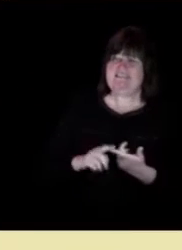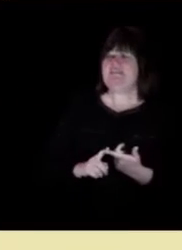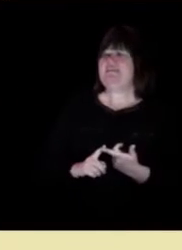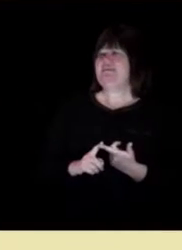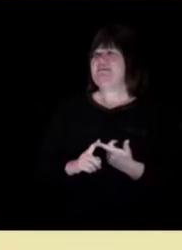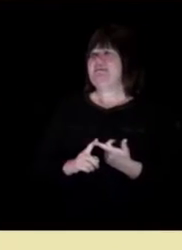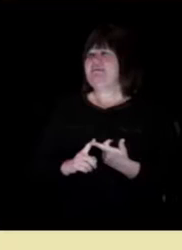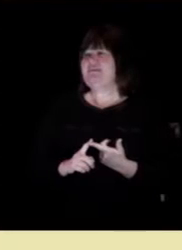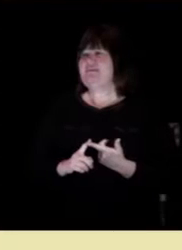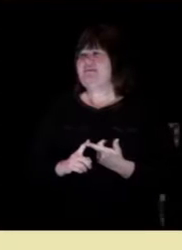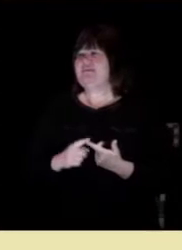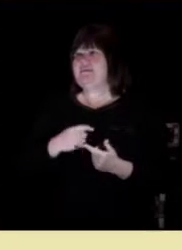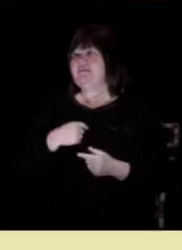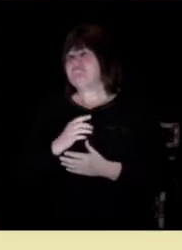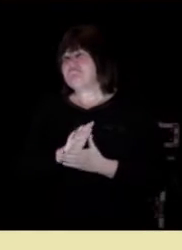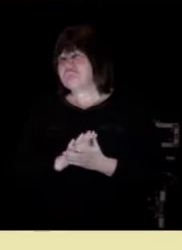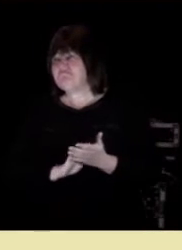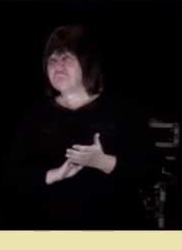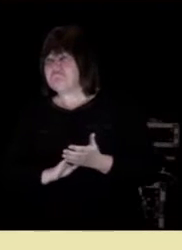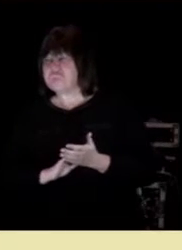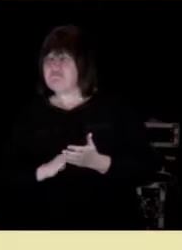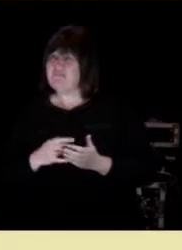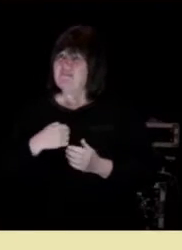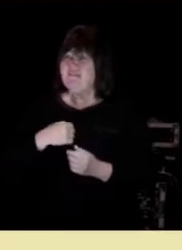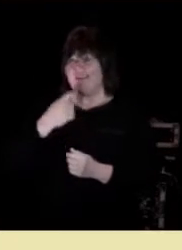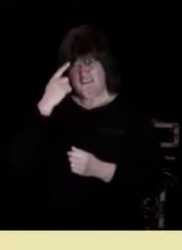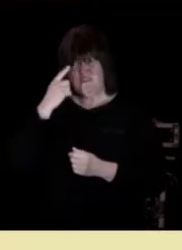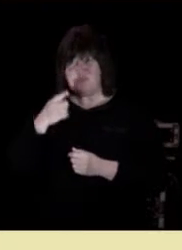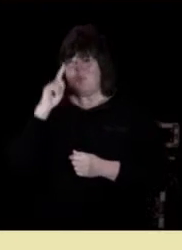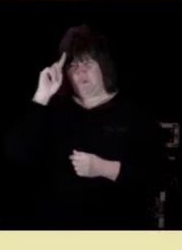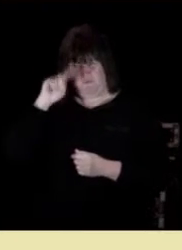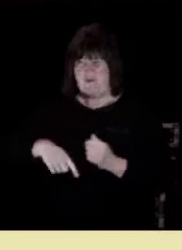når jeg tror du vet best selv.